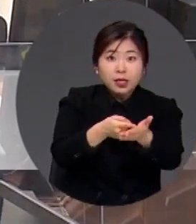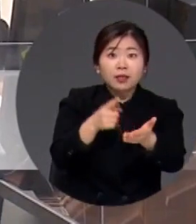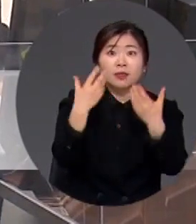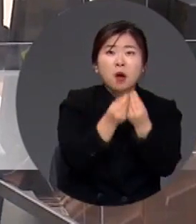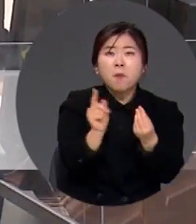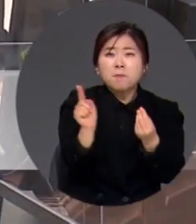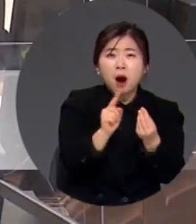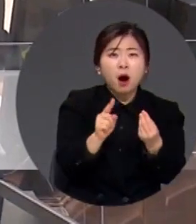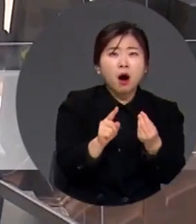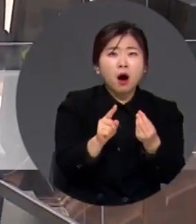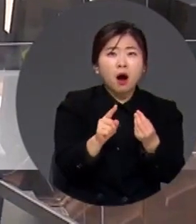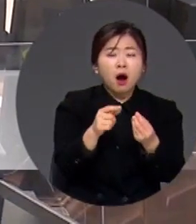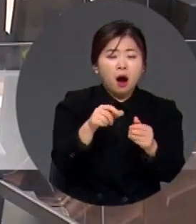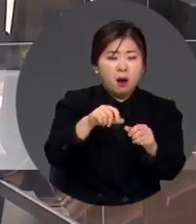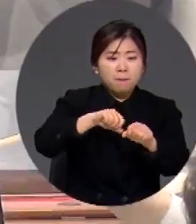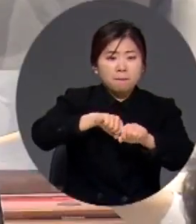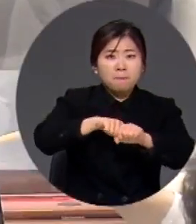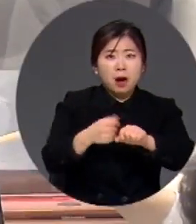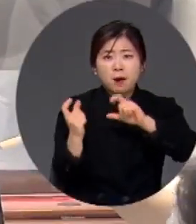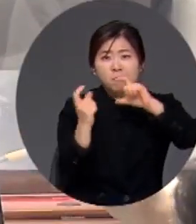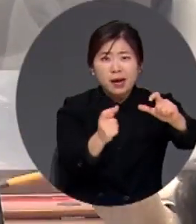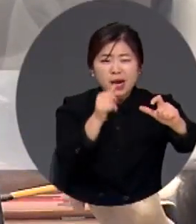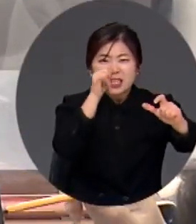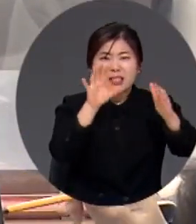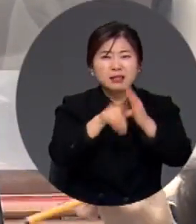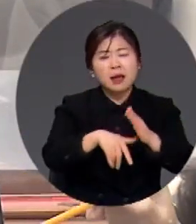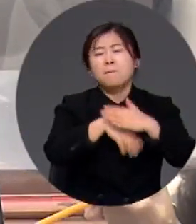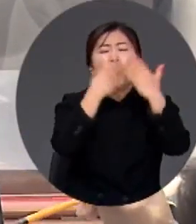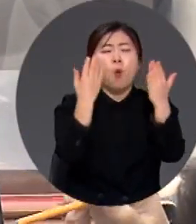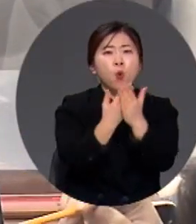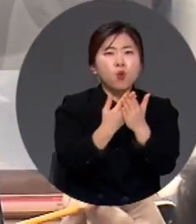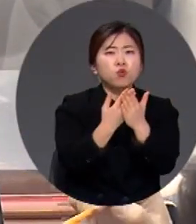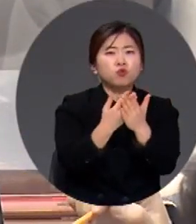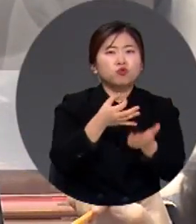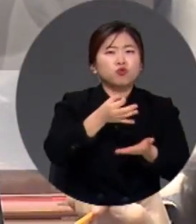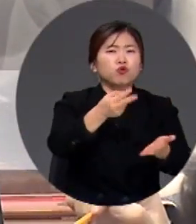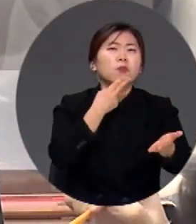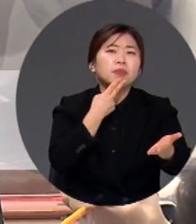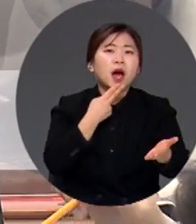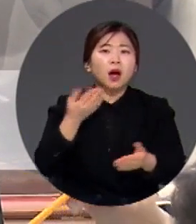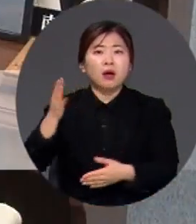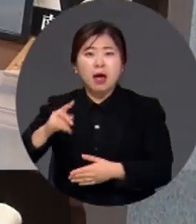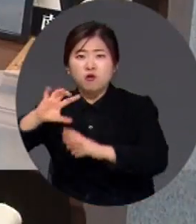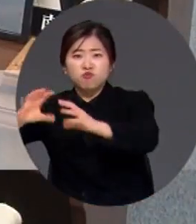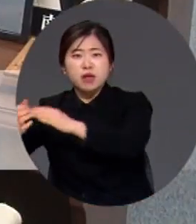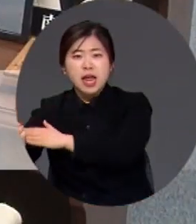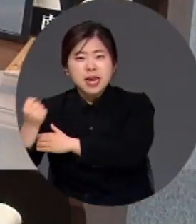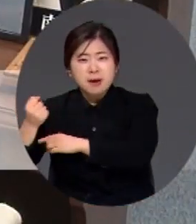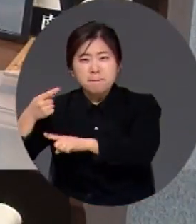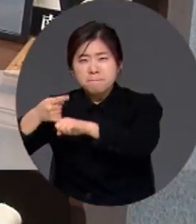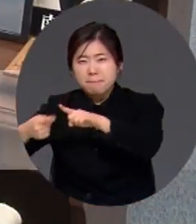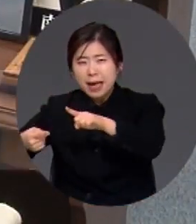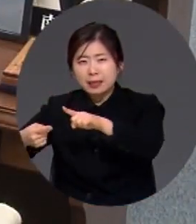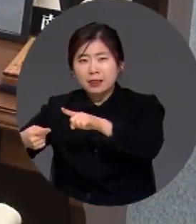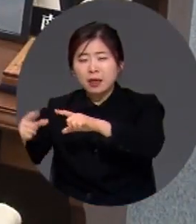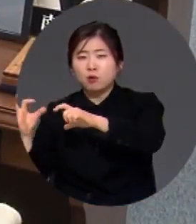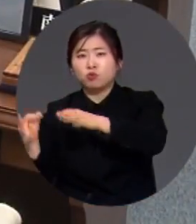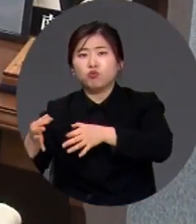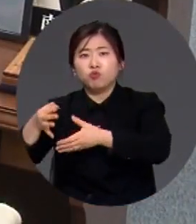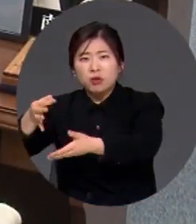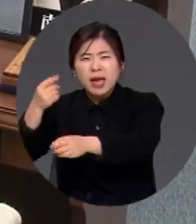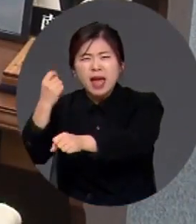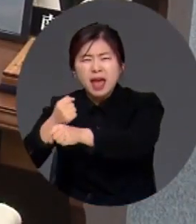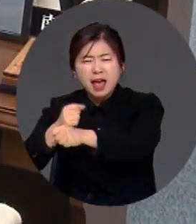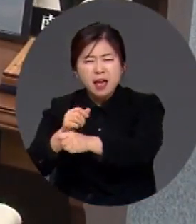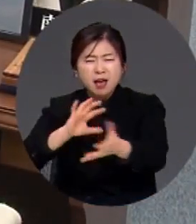전액 미지급 안과 국민의 힘 구점 등 의원이 제한한 출석정지 사유별 절반 지급반을 놓고 협의를 거쳐